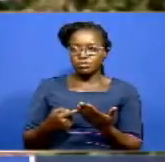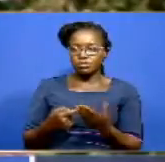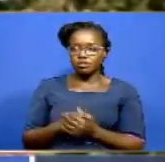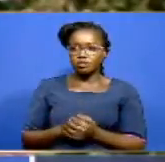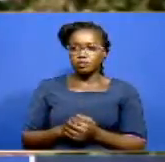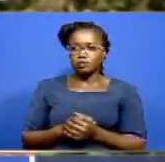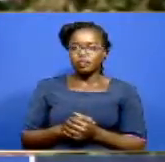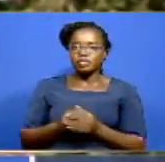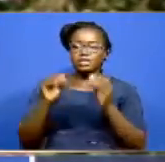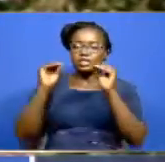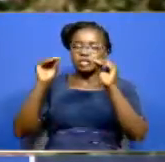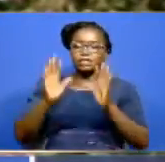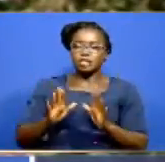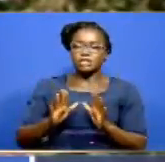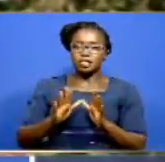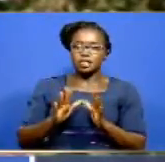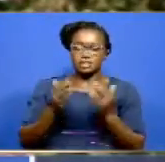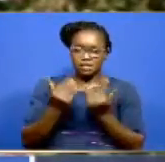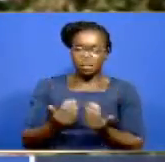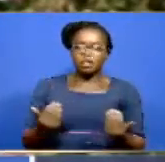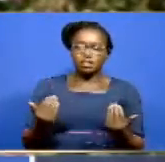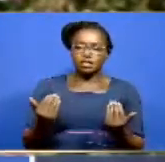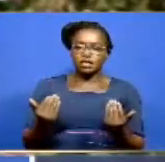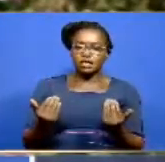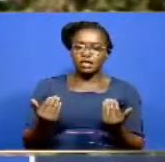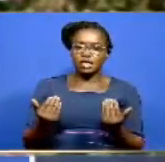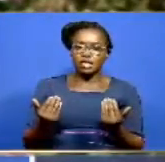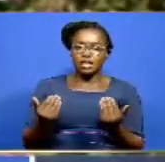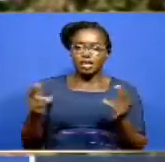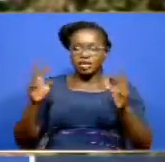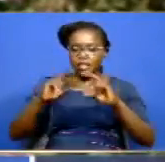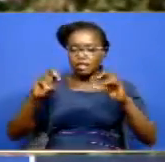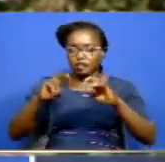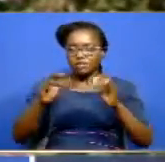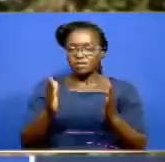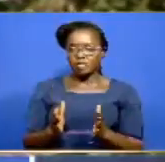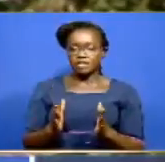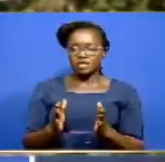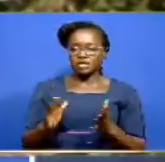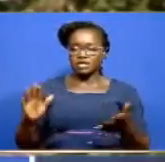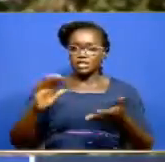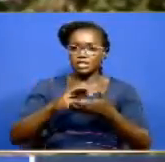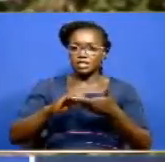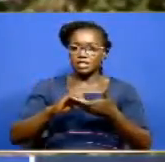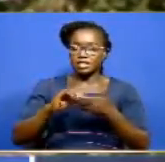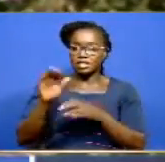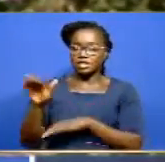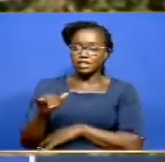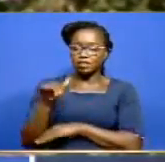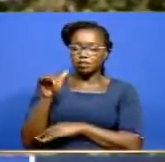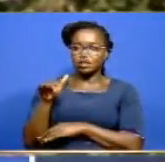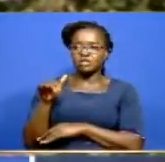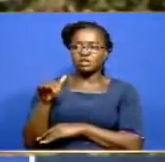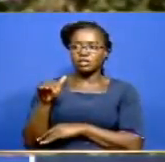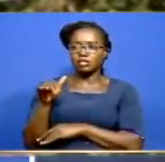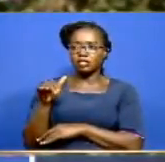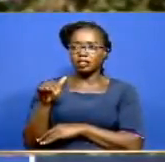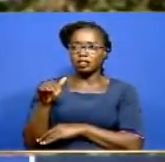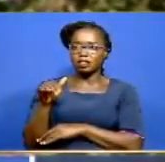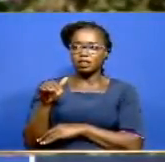the pupils and even the invigilators who will be engaged in this examination